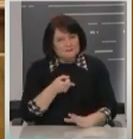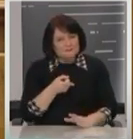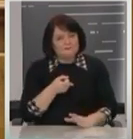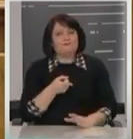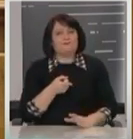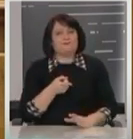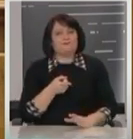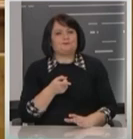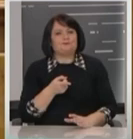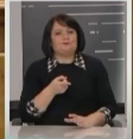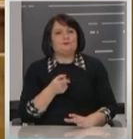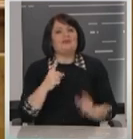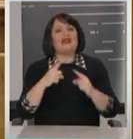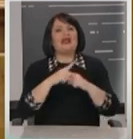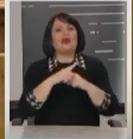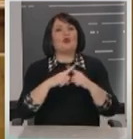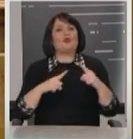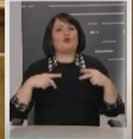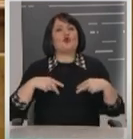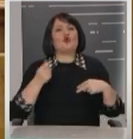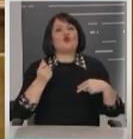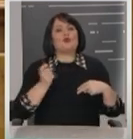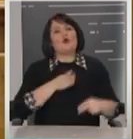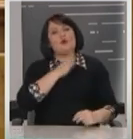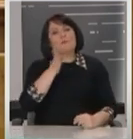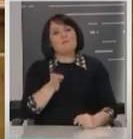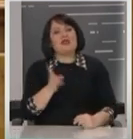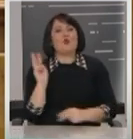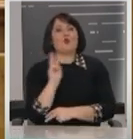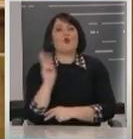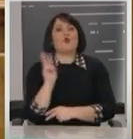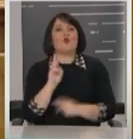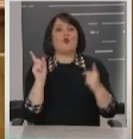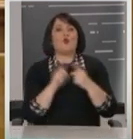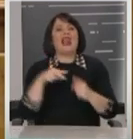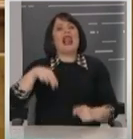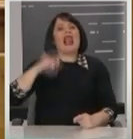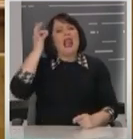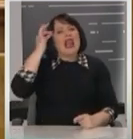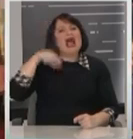στείλατε και τον κύριο Χαρδούβελη, τον Υπουργό Οικονομικών, στην Ουάσιγκτον να συναντήσει την κυρία Λαγκάρτ.